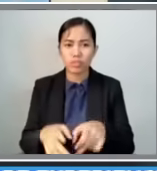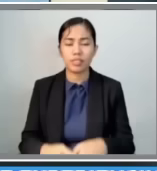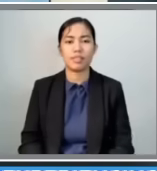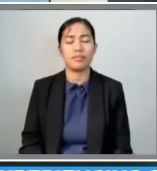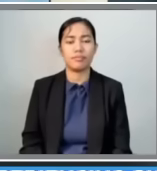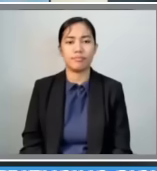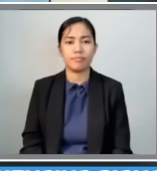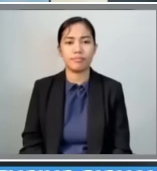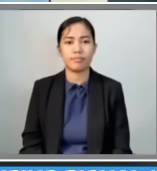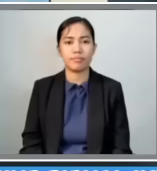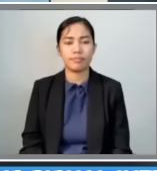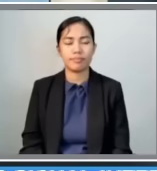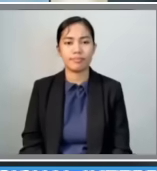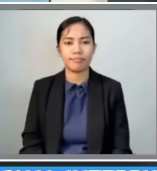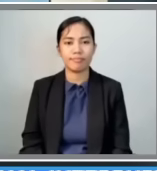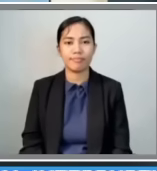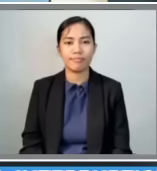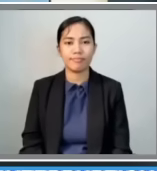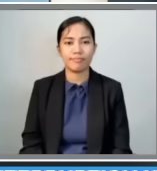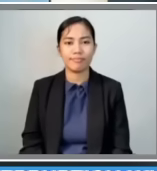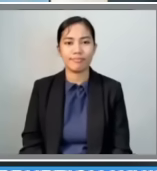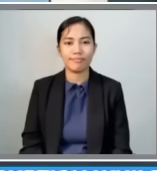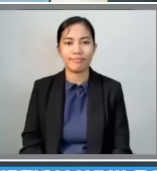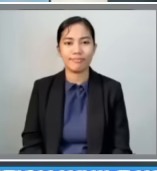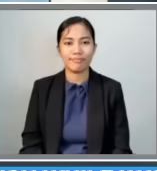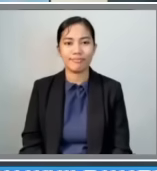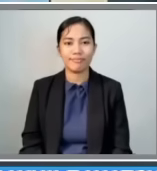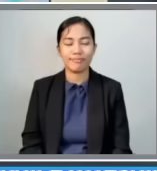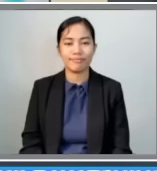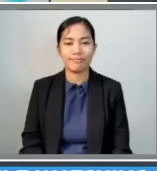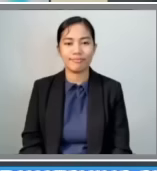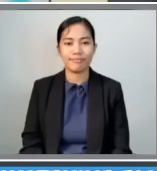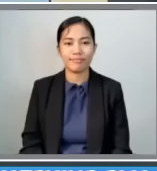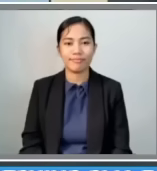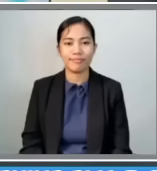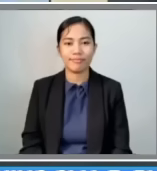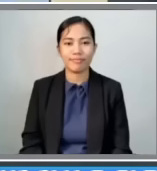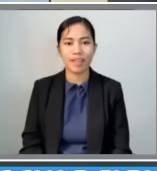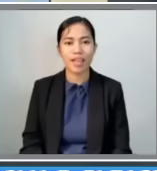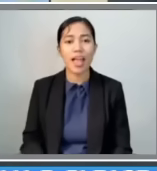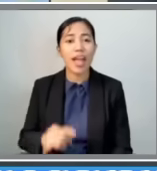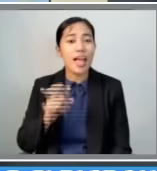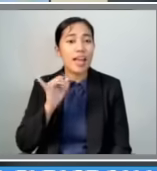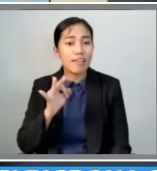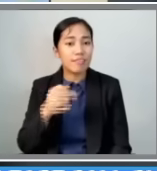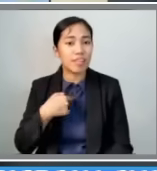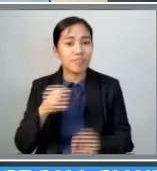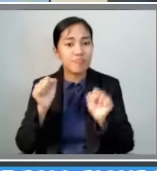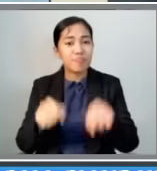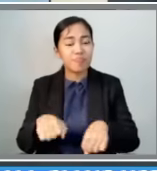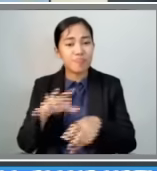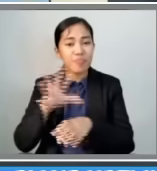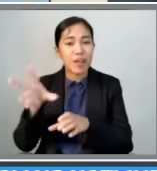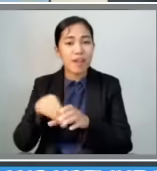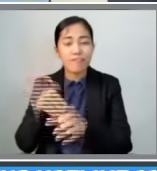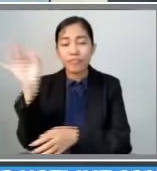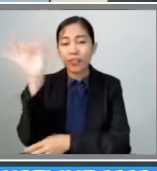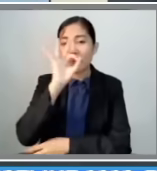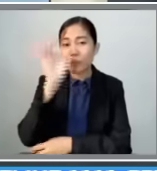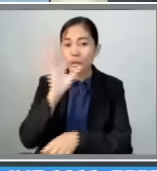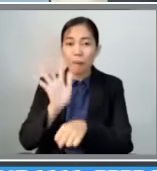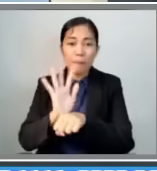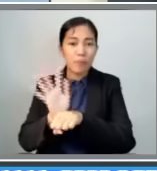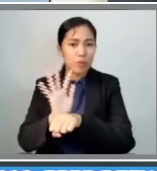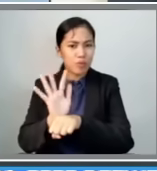ามารถแชร์กันส่งเสริมกันได้คือแบบในวันที่ผมรู้ว่าโปรเ